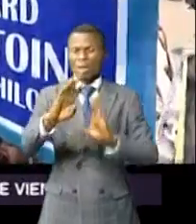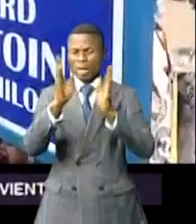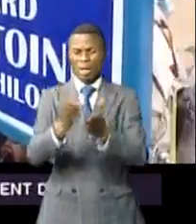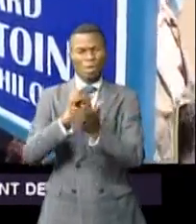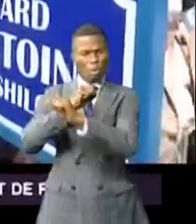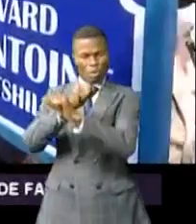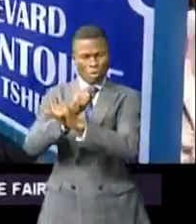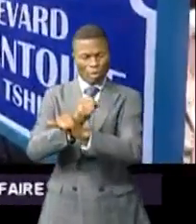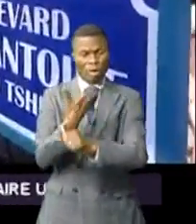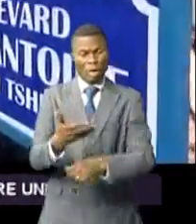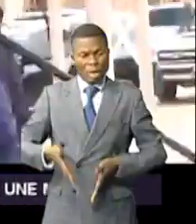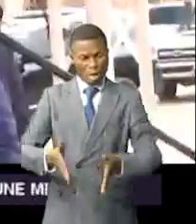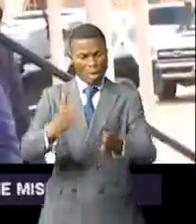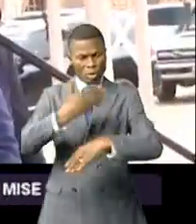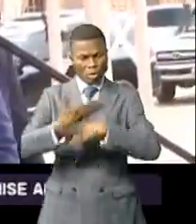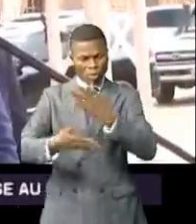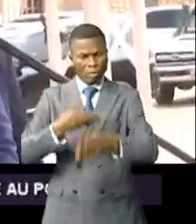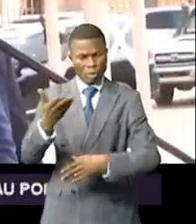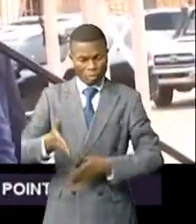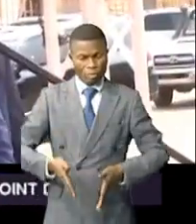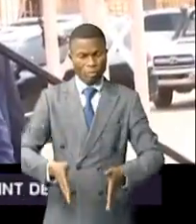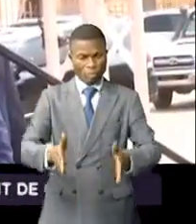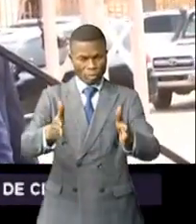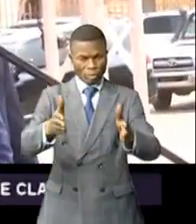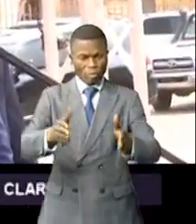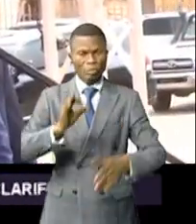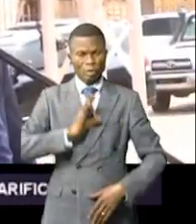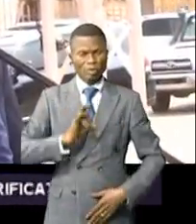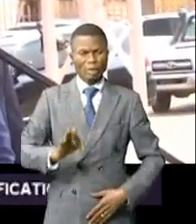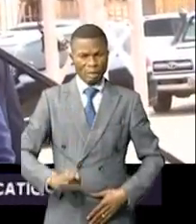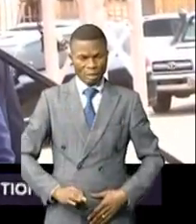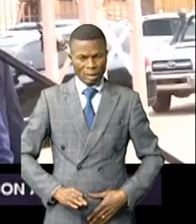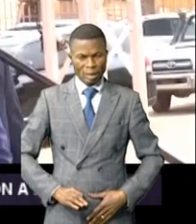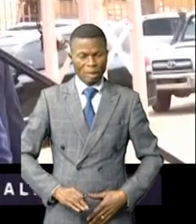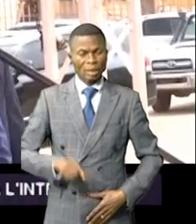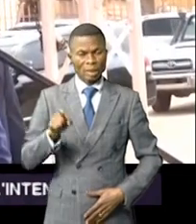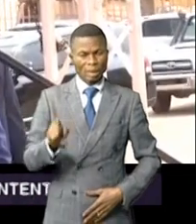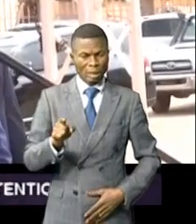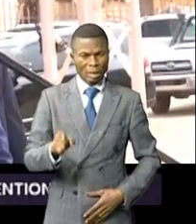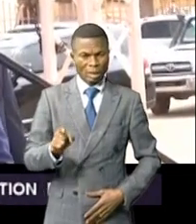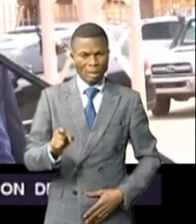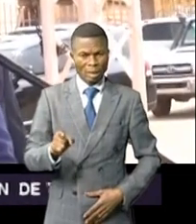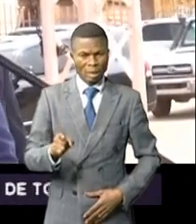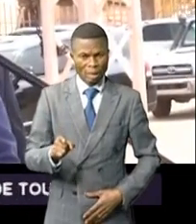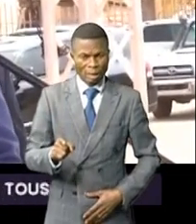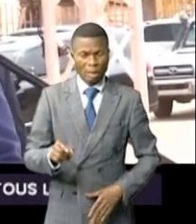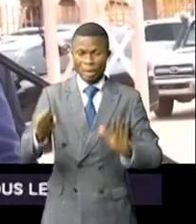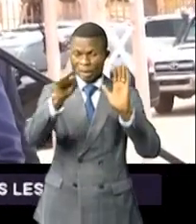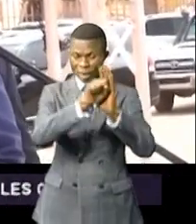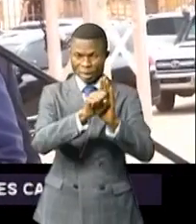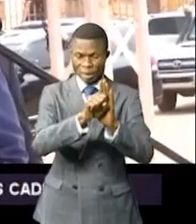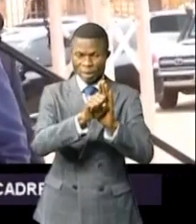protéger l'œuvre ainsi réalisée. La chaussée Félix-Antoine Tshisekedi Tshilombo est un